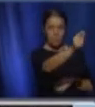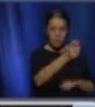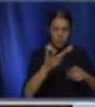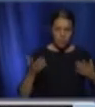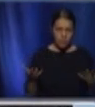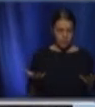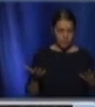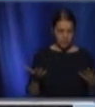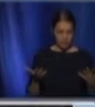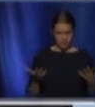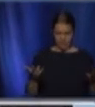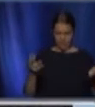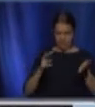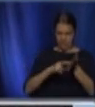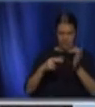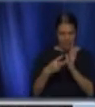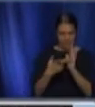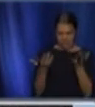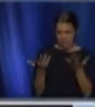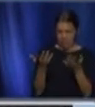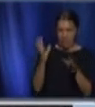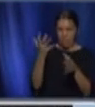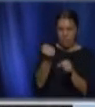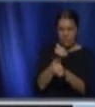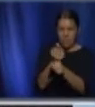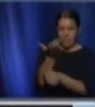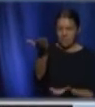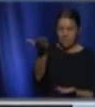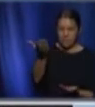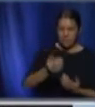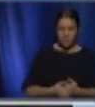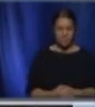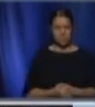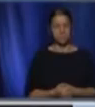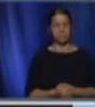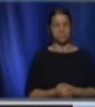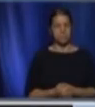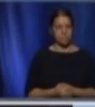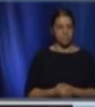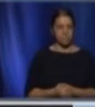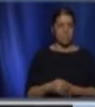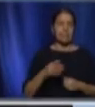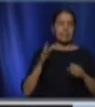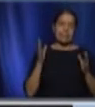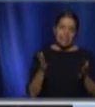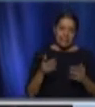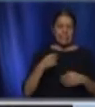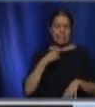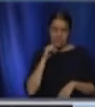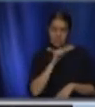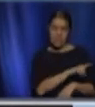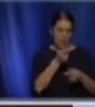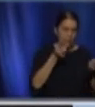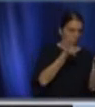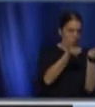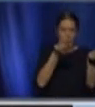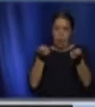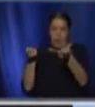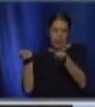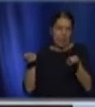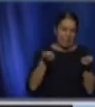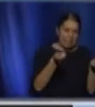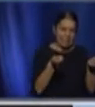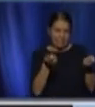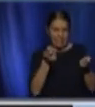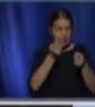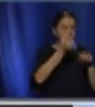s'en vient? Bien, c'est difficile de tout contrôler, ce qui se passe dans les milieux plus privés. Moi, je